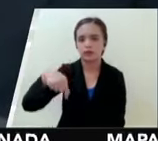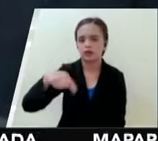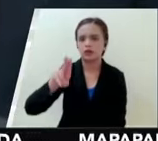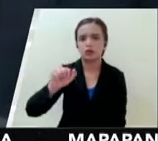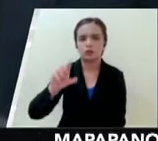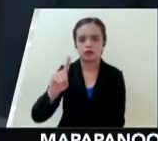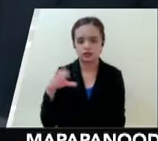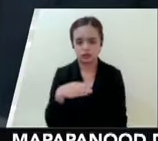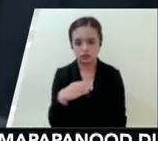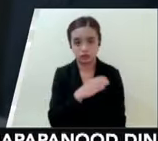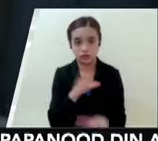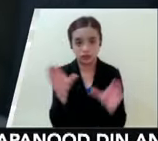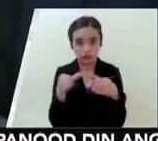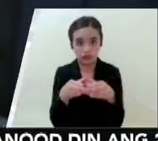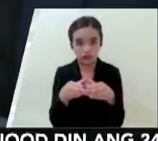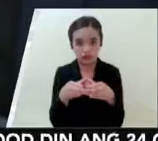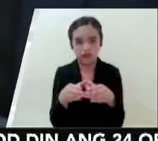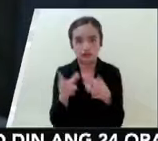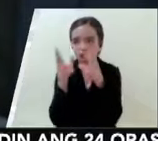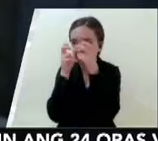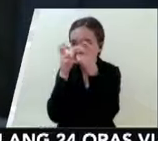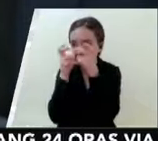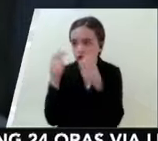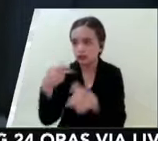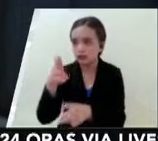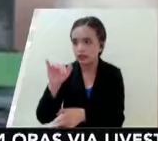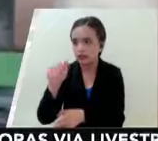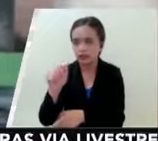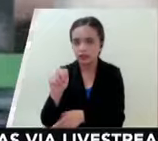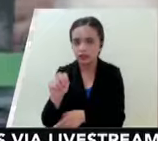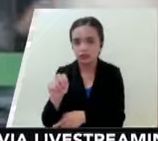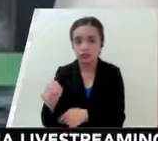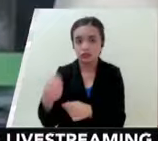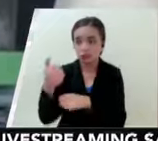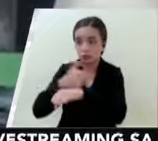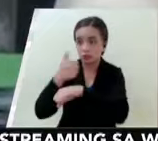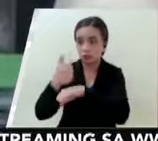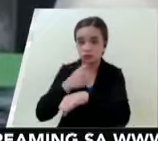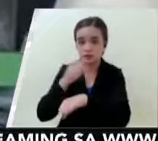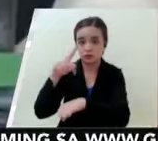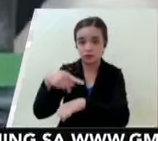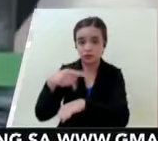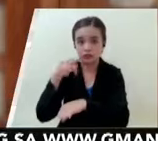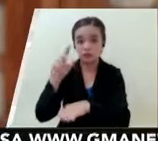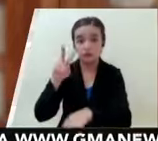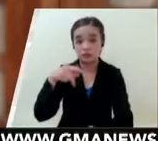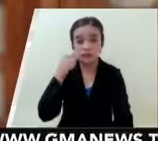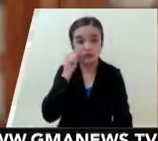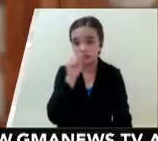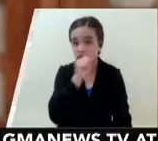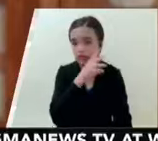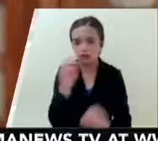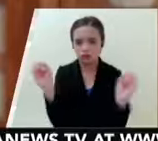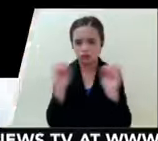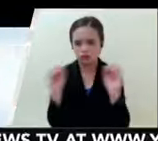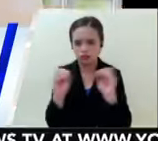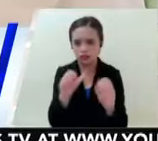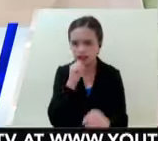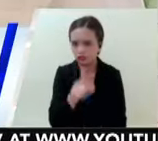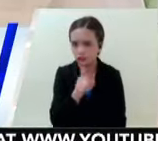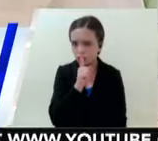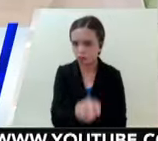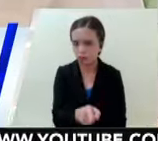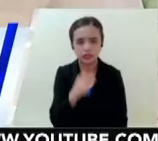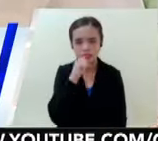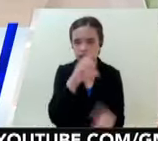sa testimonya ni Guban, hindi totoo ang paratang ng bise. Sabi pa ni Fernandez, wala itong koneksyon sa pagkalas ni VP Sara sa gabinete